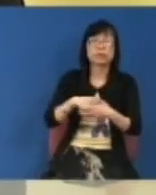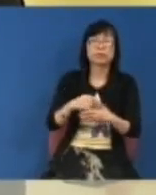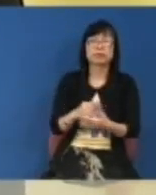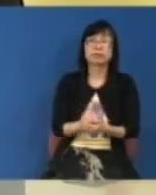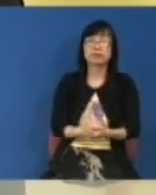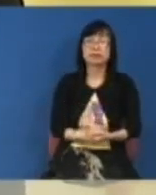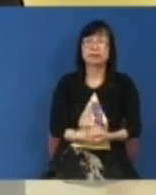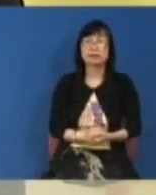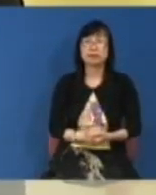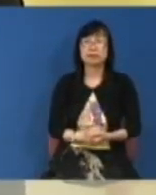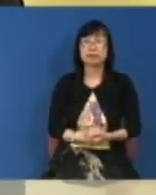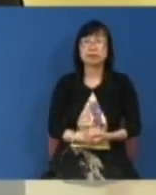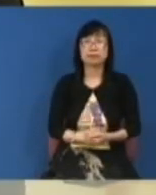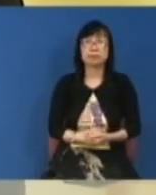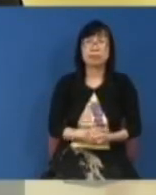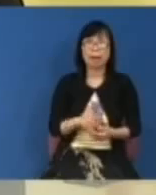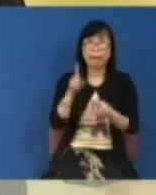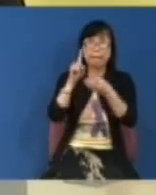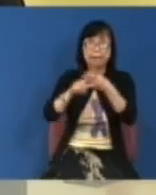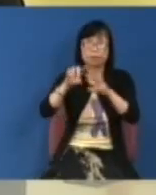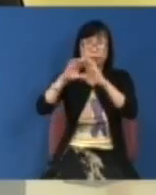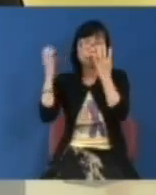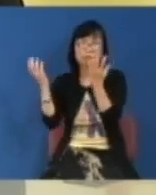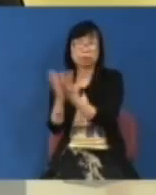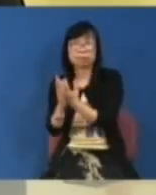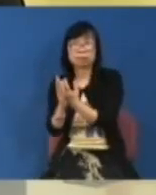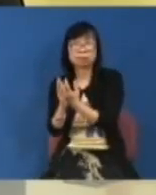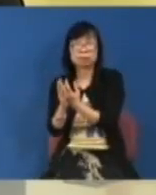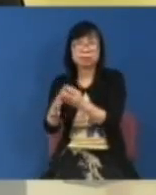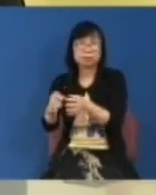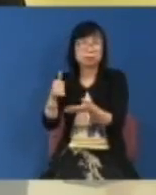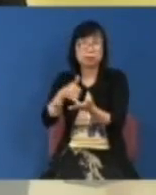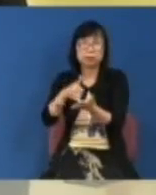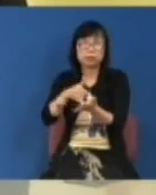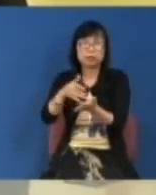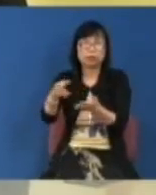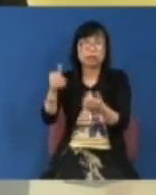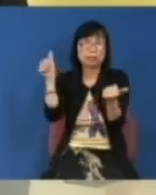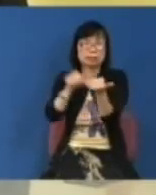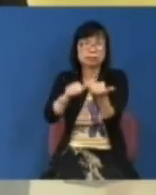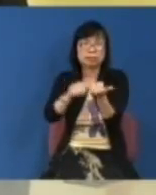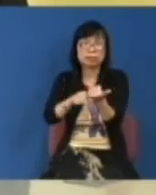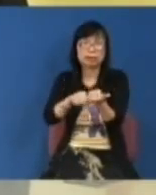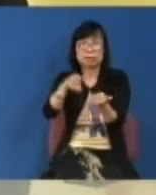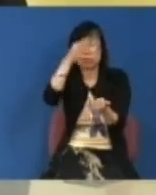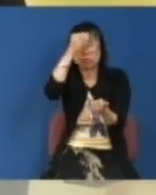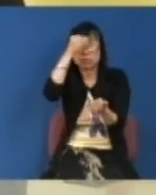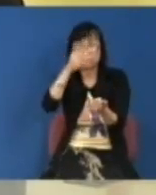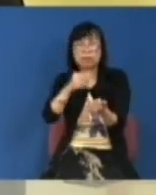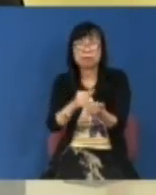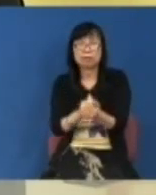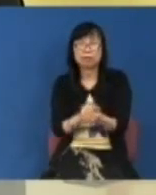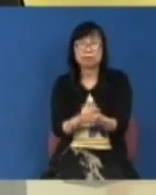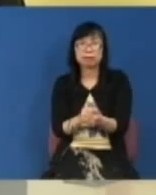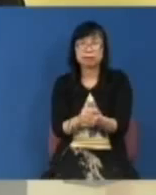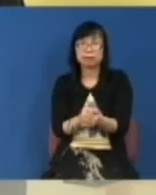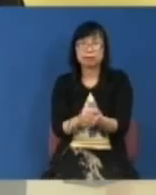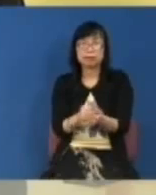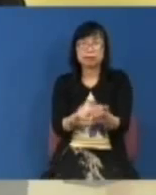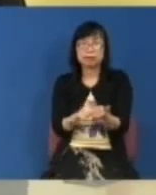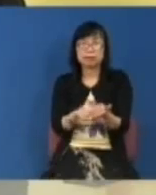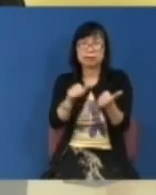實佢個理即係民主黨嘅理論非常之弱啊，因為佢係靠嗰班學者嚟幫佢搞噶嘛，即係陳建